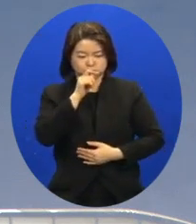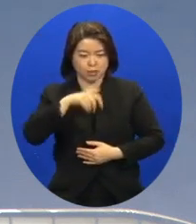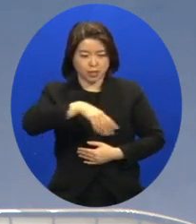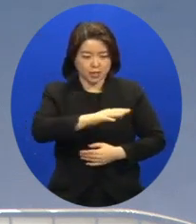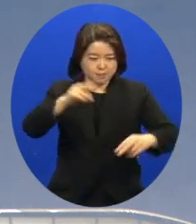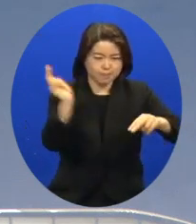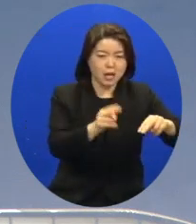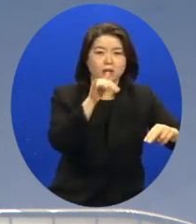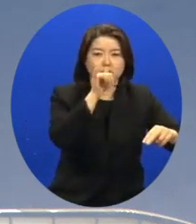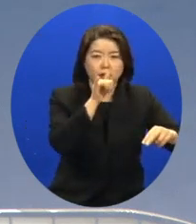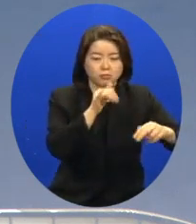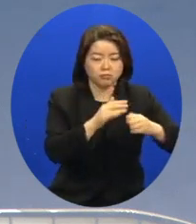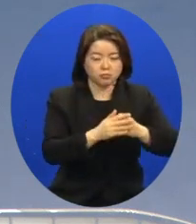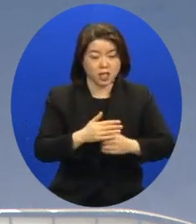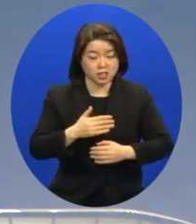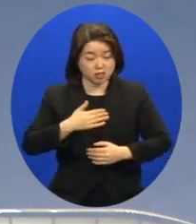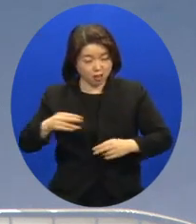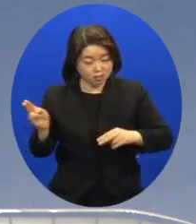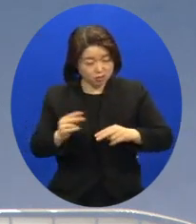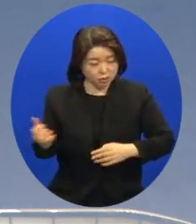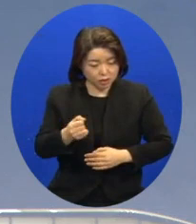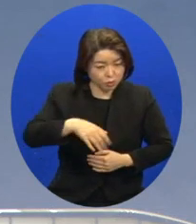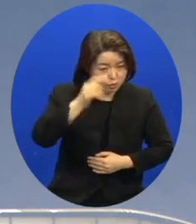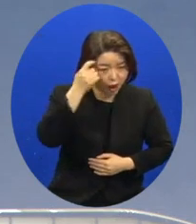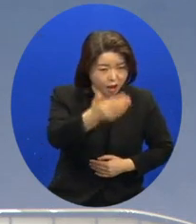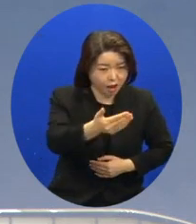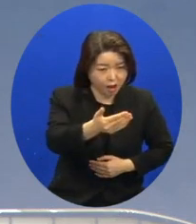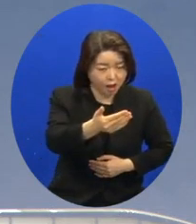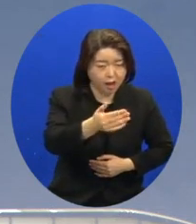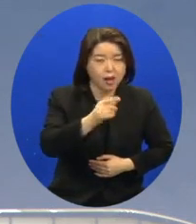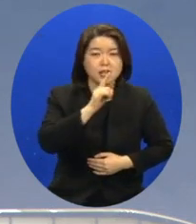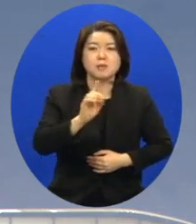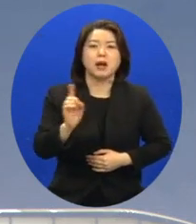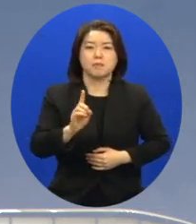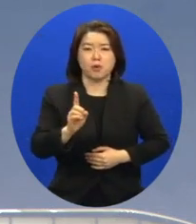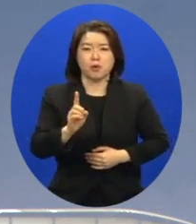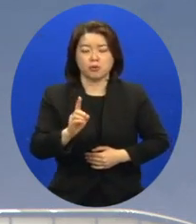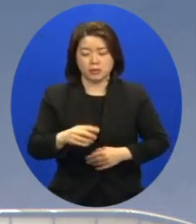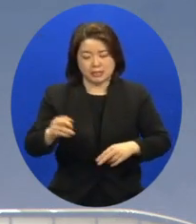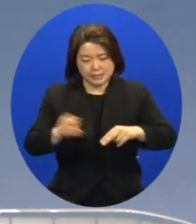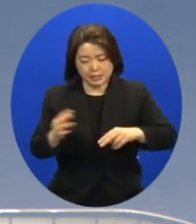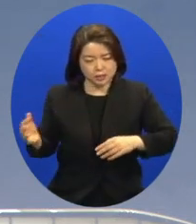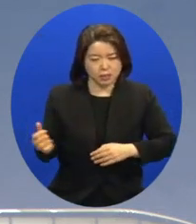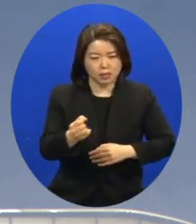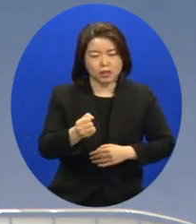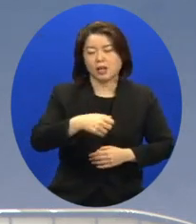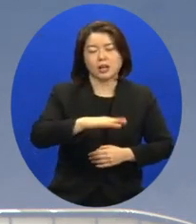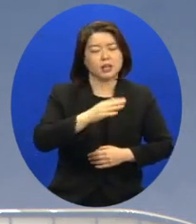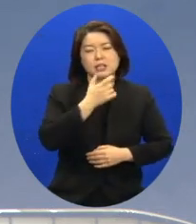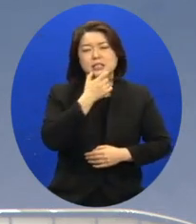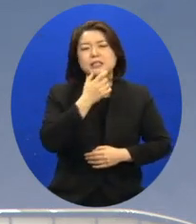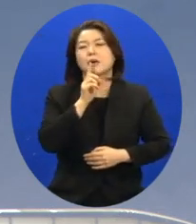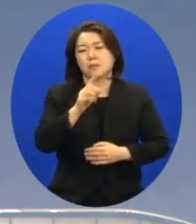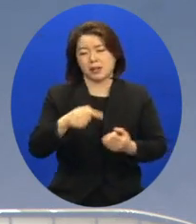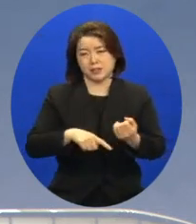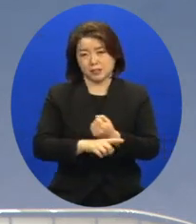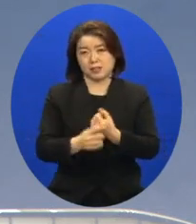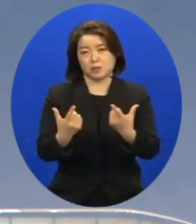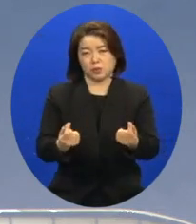내가 채찍을 들고 가랴? 그 말은 무슨 뜻입니까? 채찍을 들고 가고 싶지 않다는 뜻입니다.